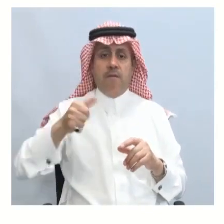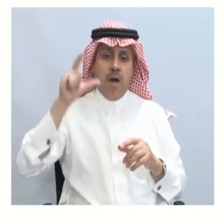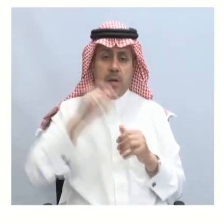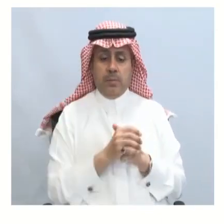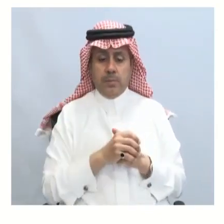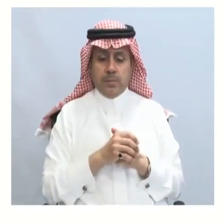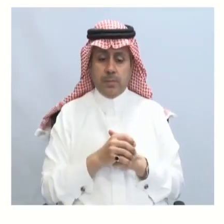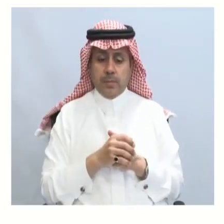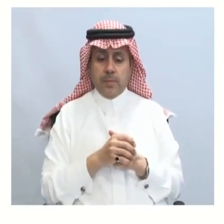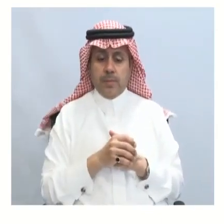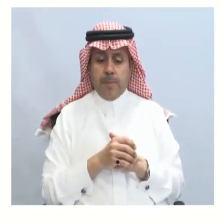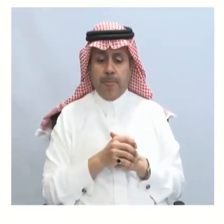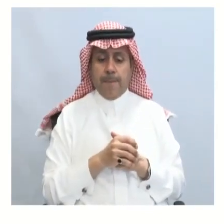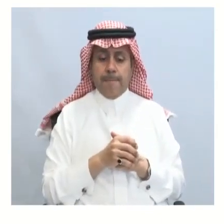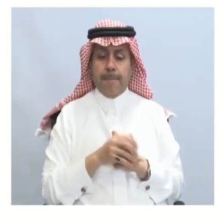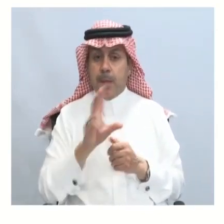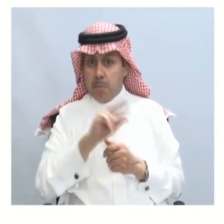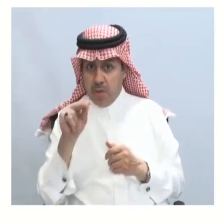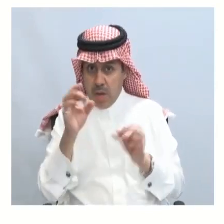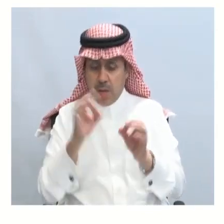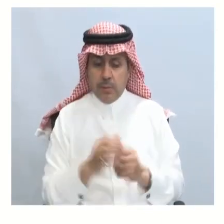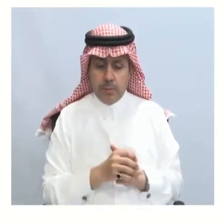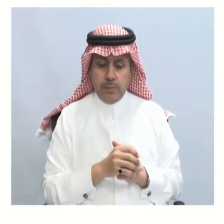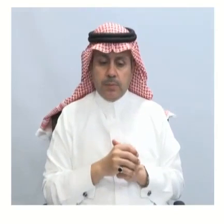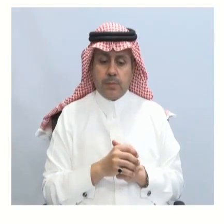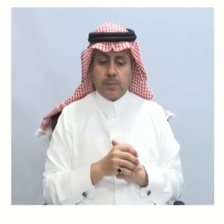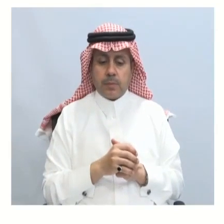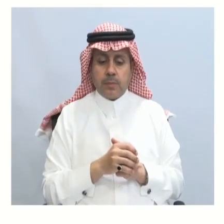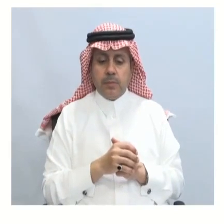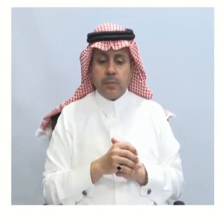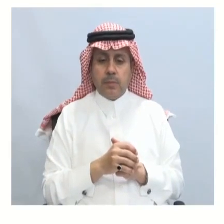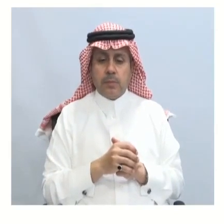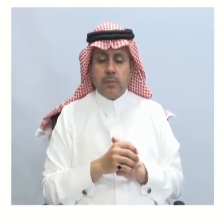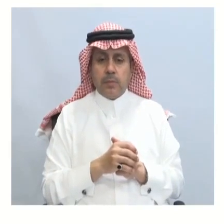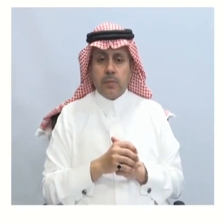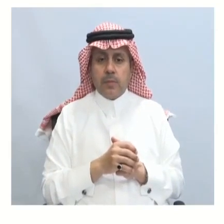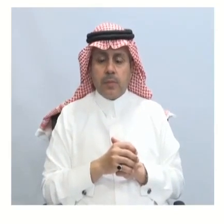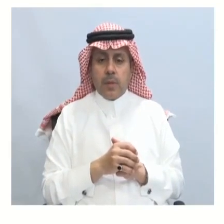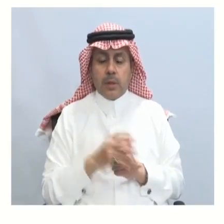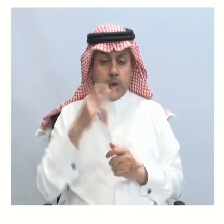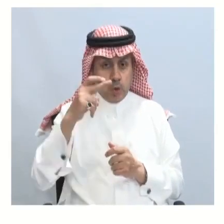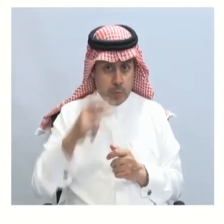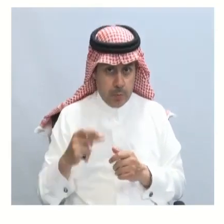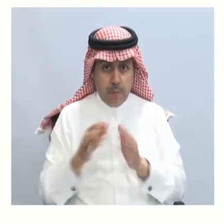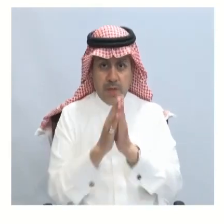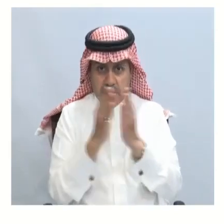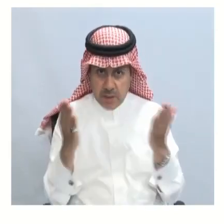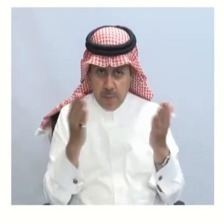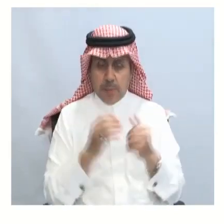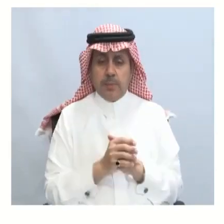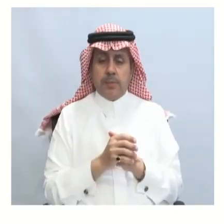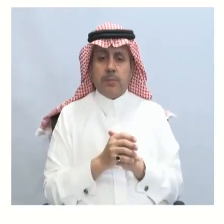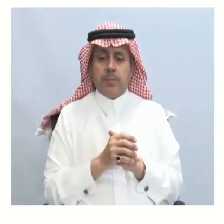قوله تعالى اذ كنتم اعداء فالف بين قلوبكم فاريد منك ان تجيب على هذه